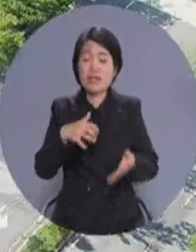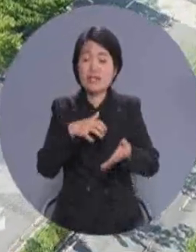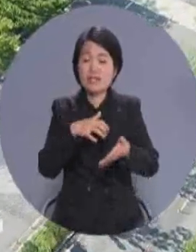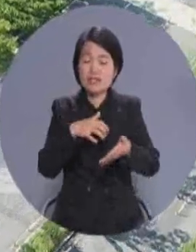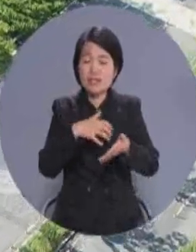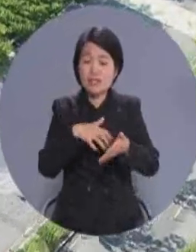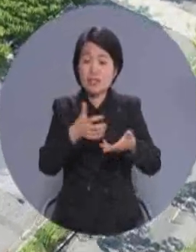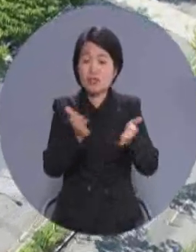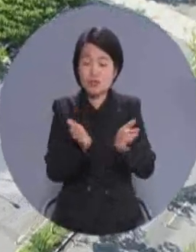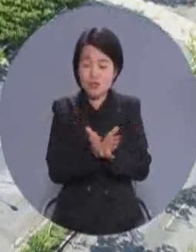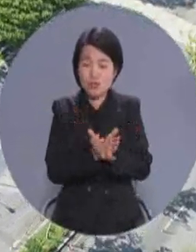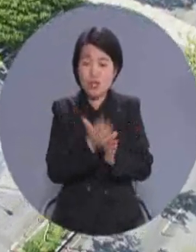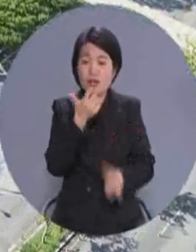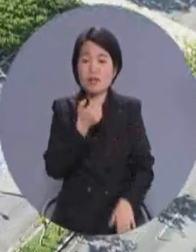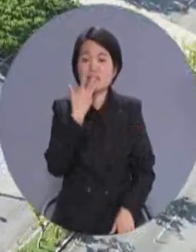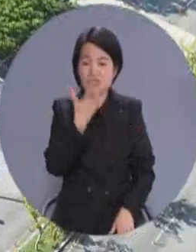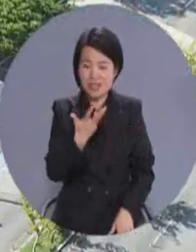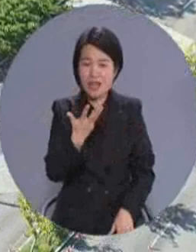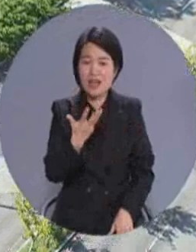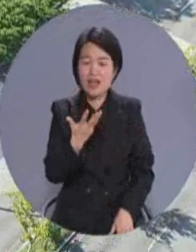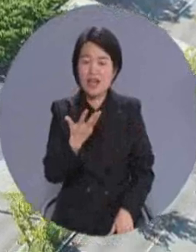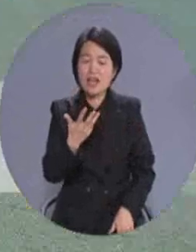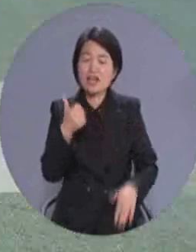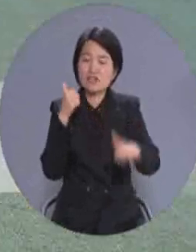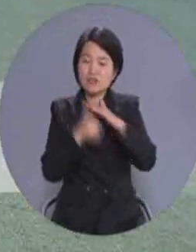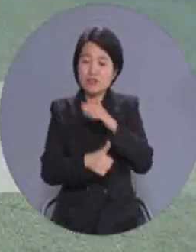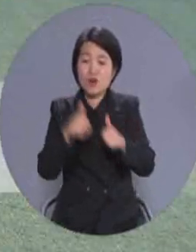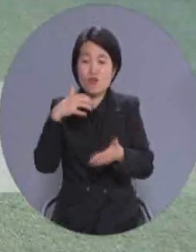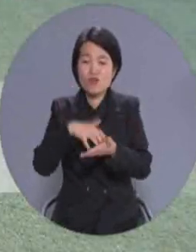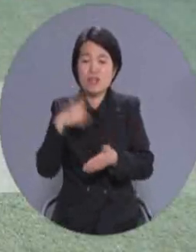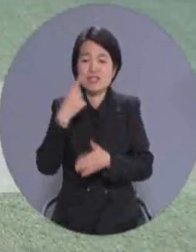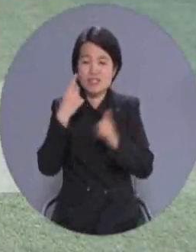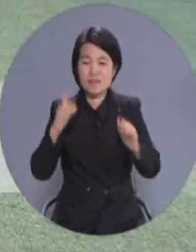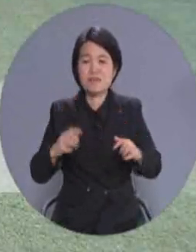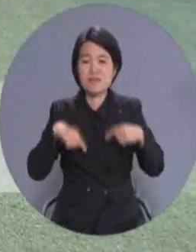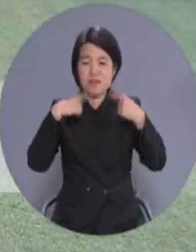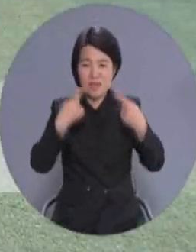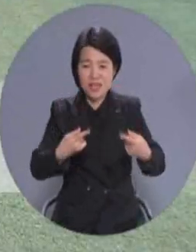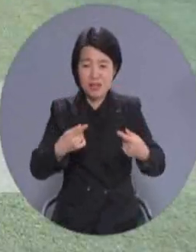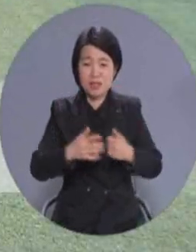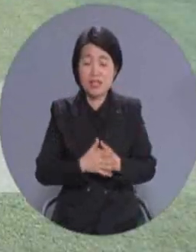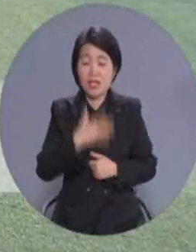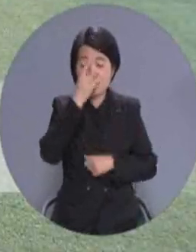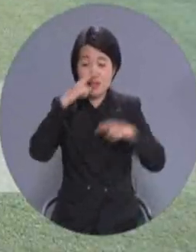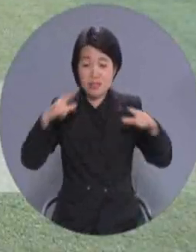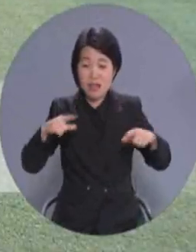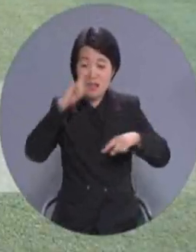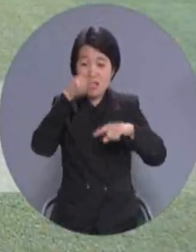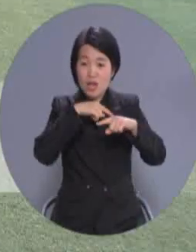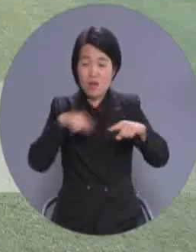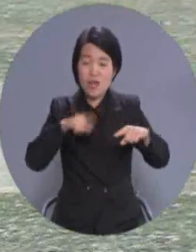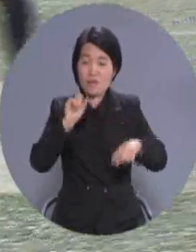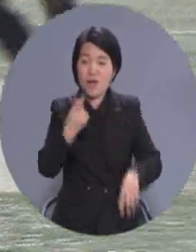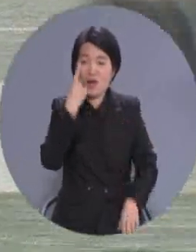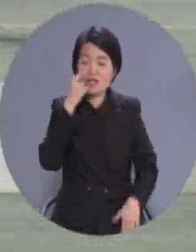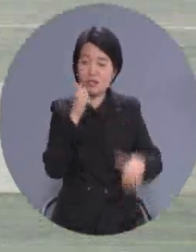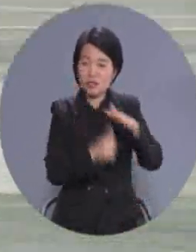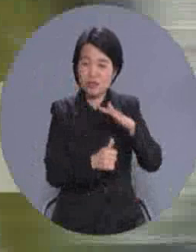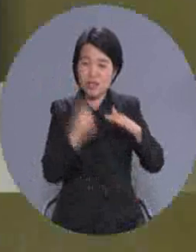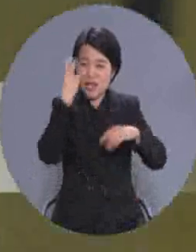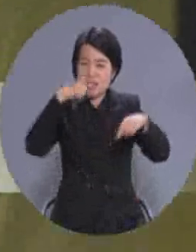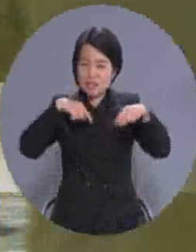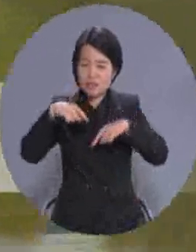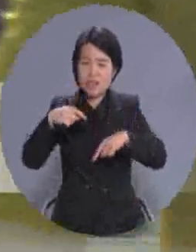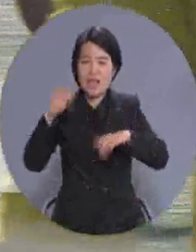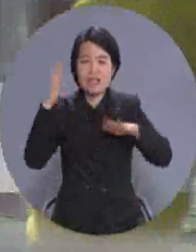58개 천여 명의 유소년 축구팀이 참가해 기량을 겨루게 됩니다. 순천시는 이번 대회가 선수단과 지도자,